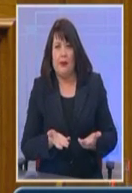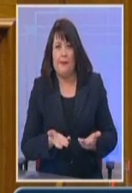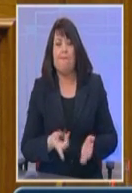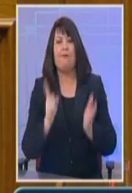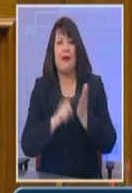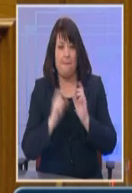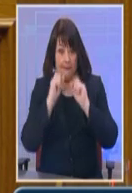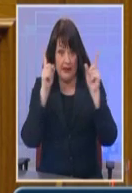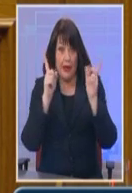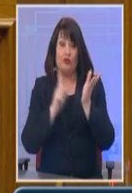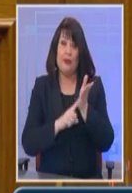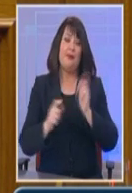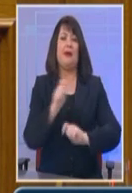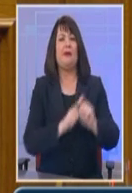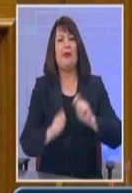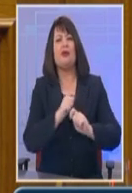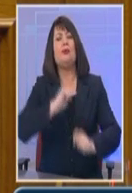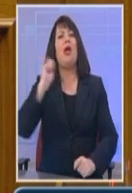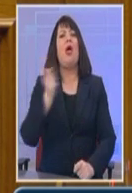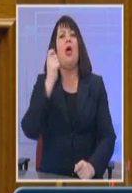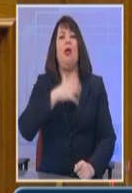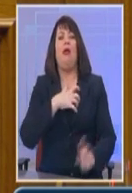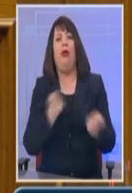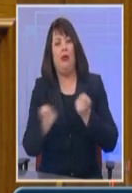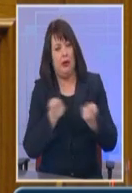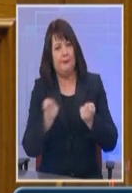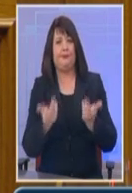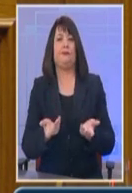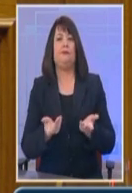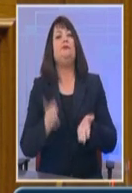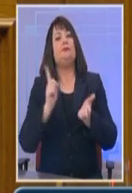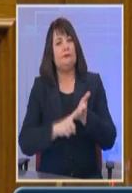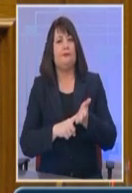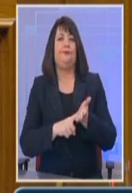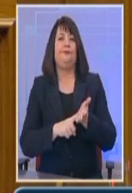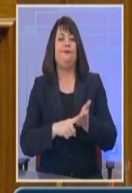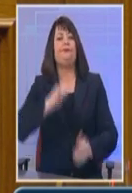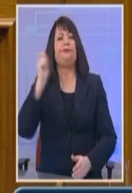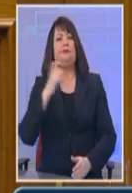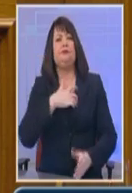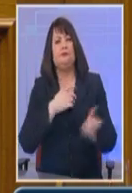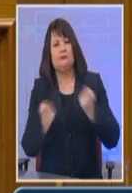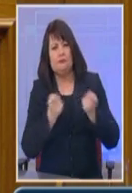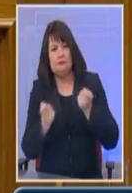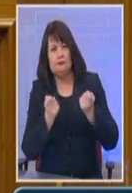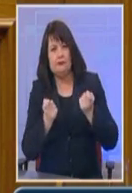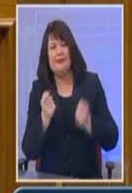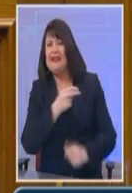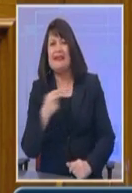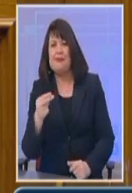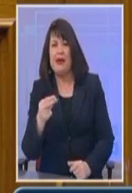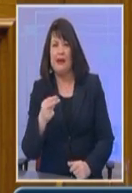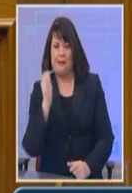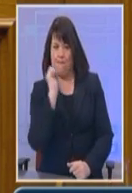Πρέπει επιτέλους να διαμορφωθεί μια εθνική στρατηγική. Εθνική στρατηγική όμως δεν σημαίνει ότι εσείς θα λειτουργείτε